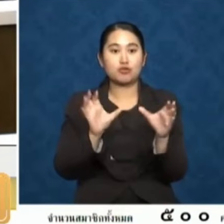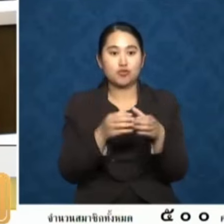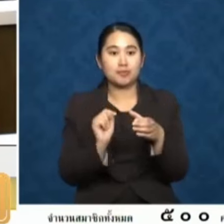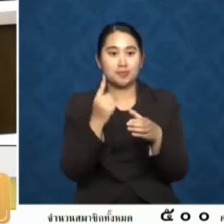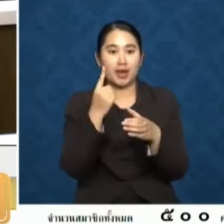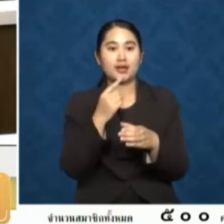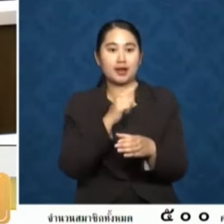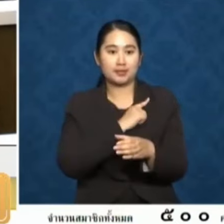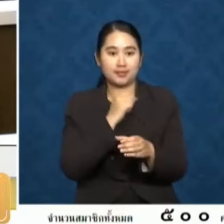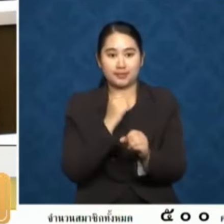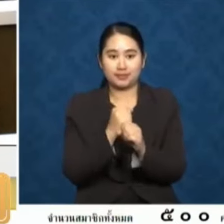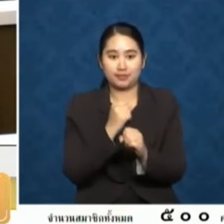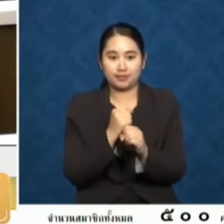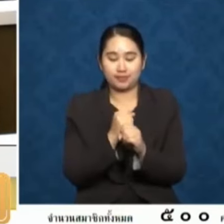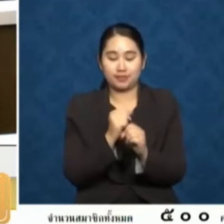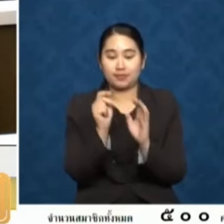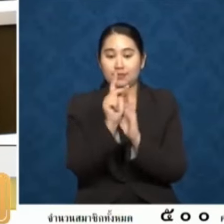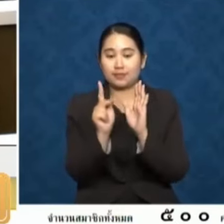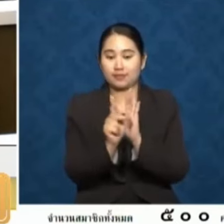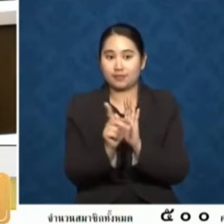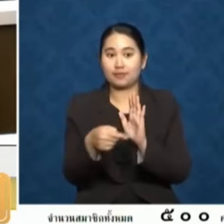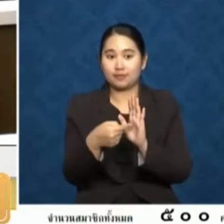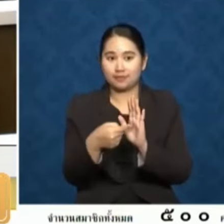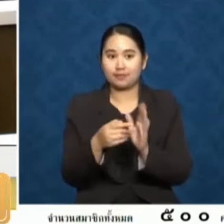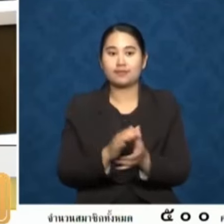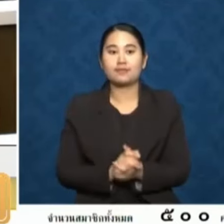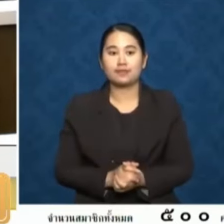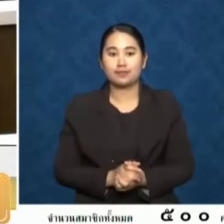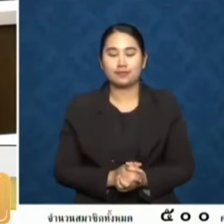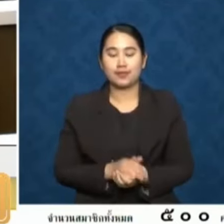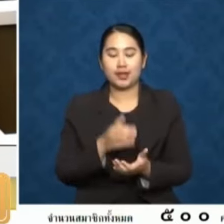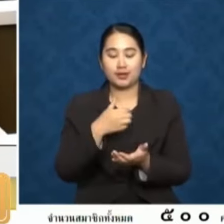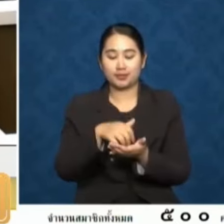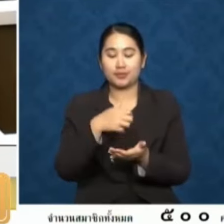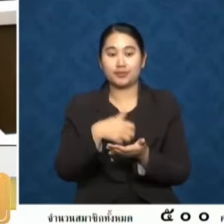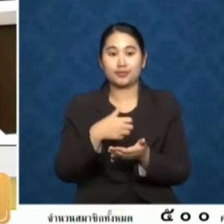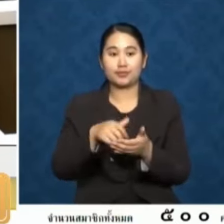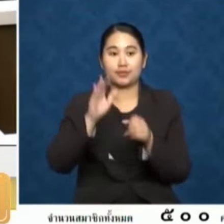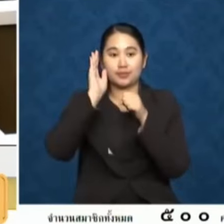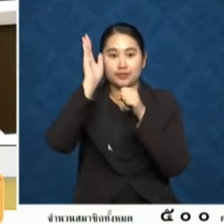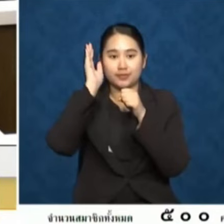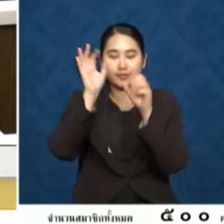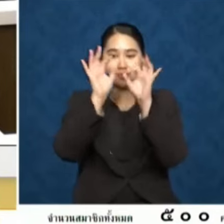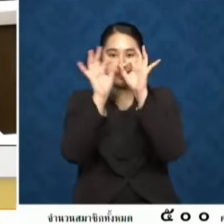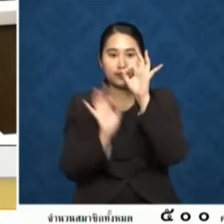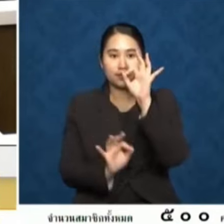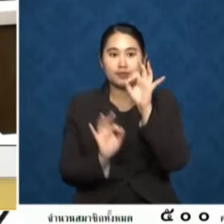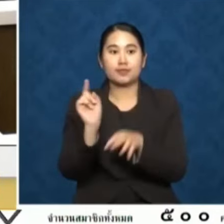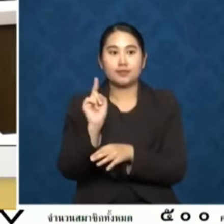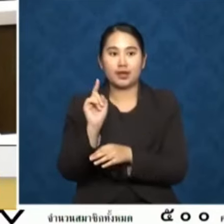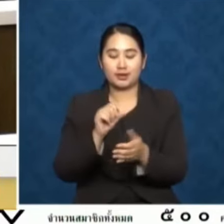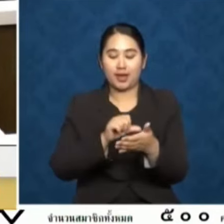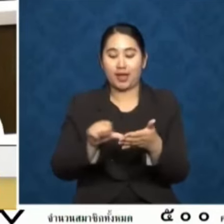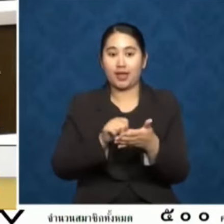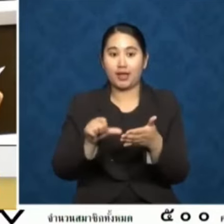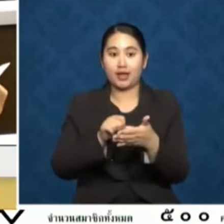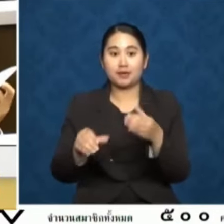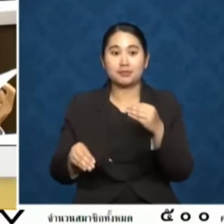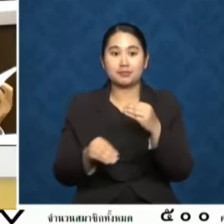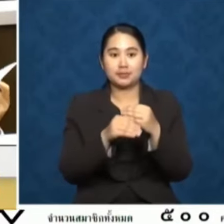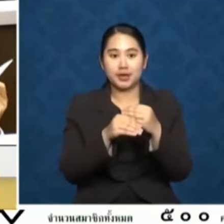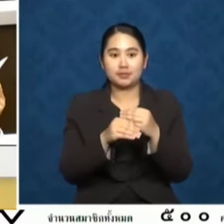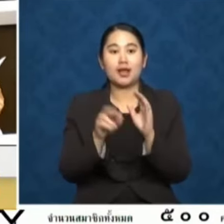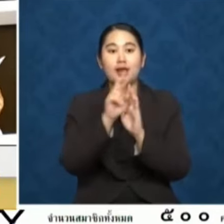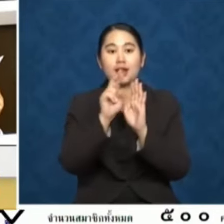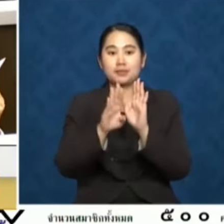ฎหมายฉบับนี้นะครับท่านประธานที่เคารพครับหลักการที่ผมยื่นขึ้นมาก็คือแก้ไขเพิ่มเติมพระราชบัญญัติระ